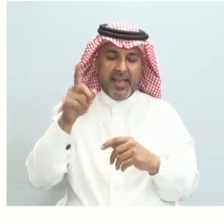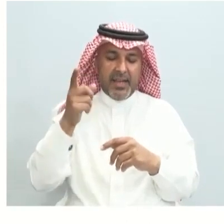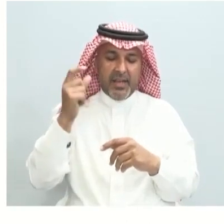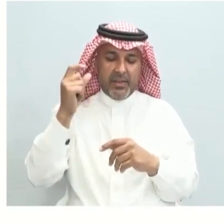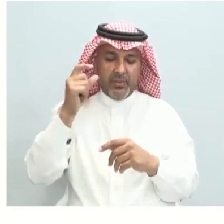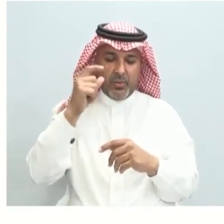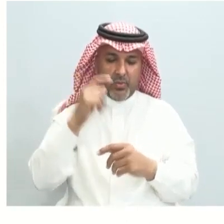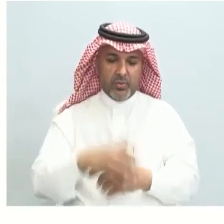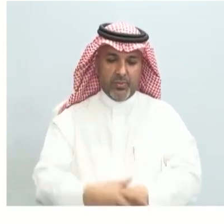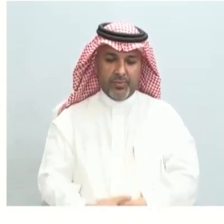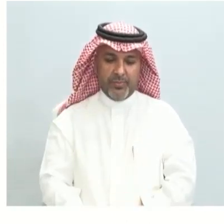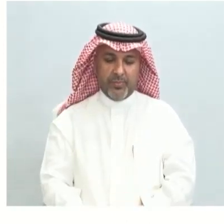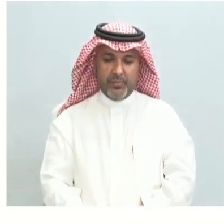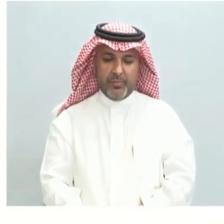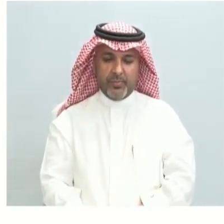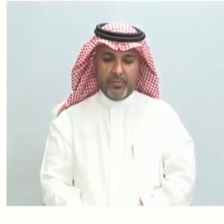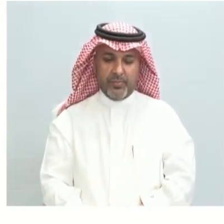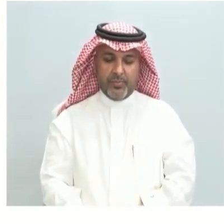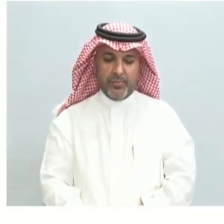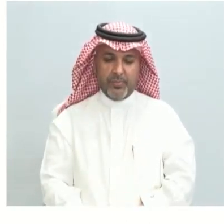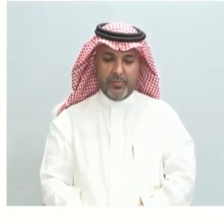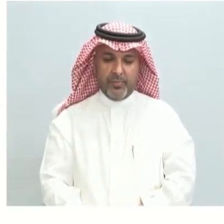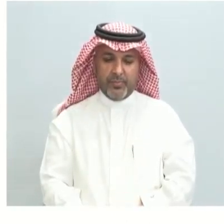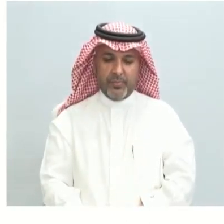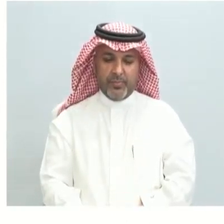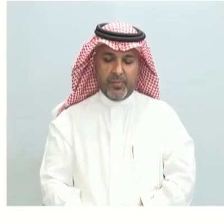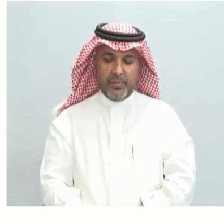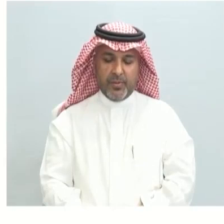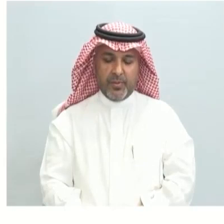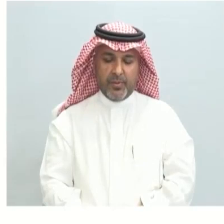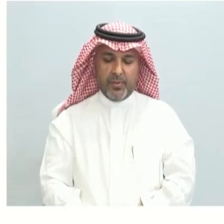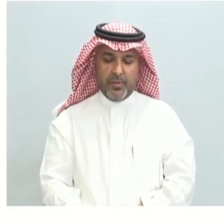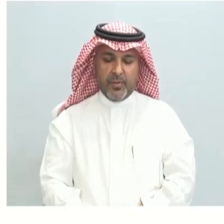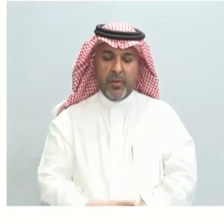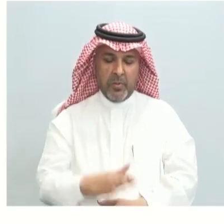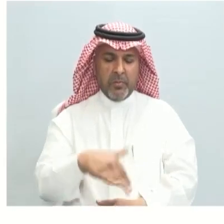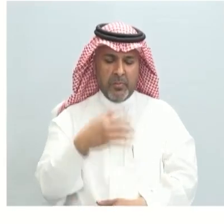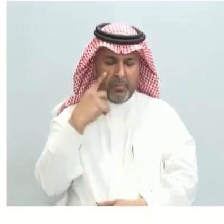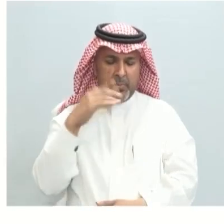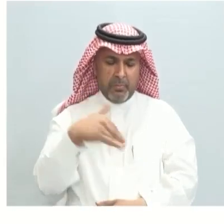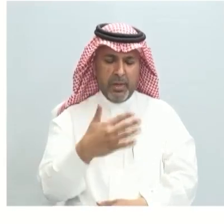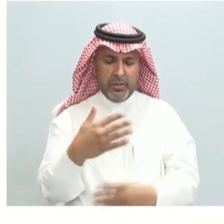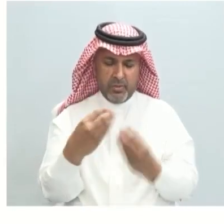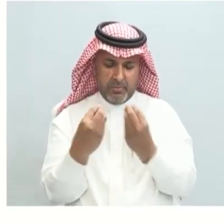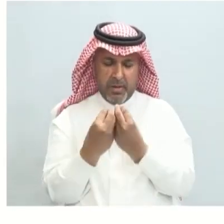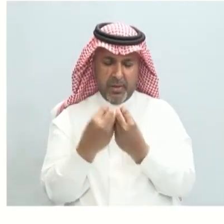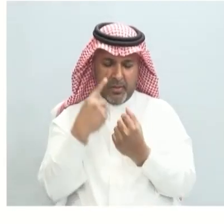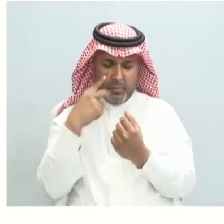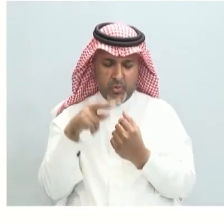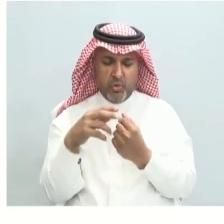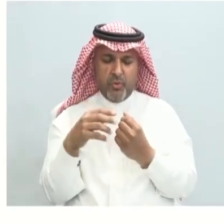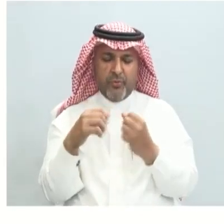طول الدورة. إذاً دائماً التردد هو عبارة عن مقلوب طول الدورة. مقلوب